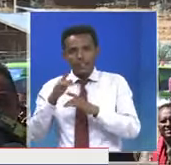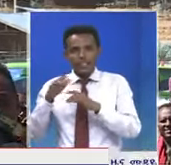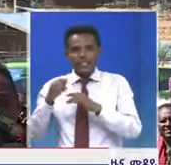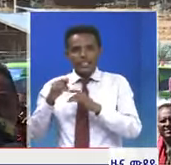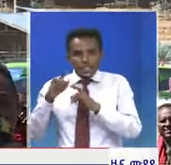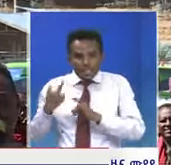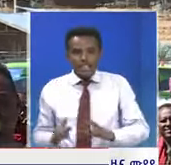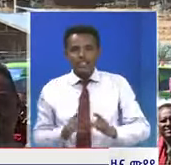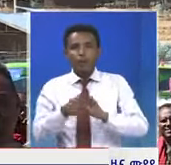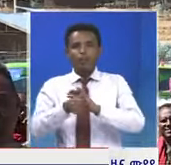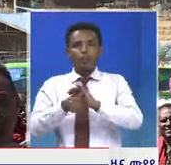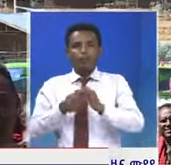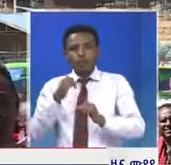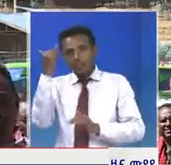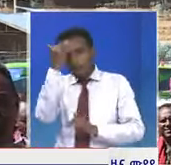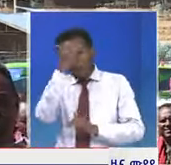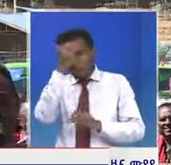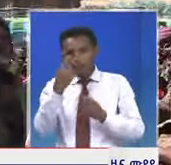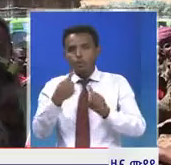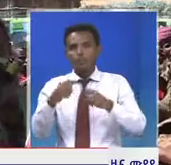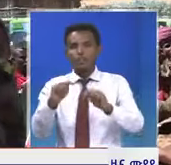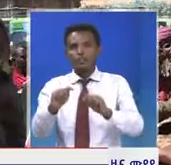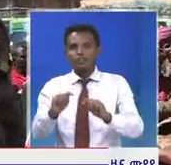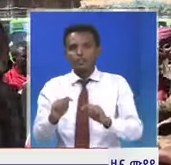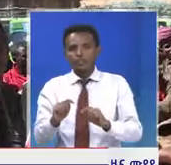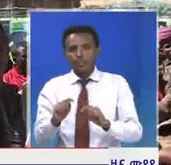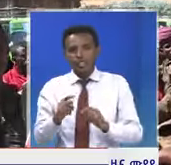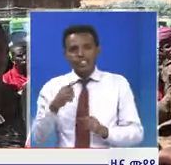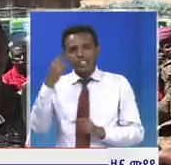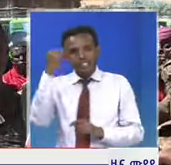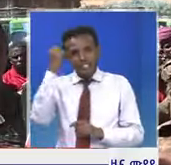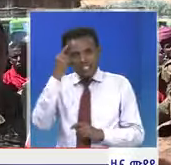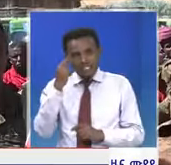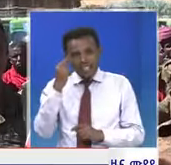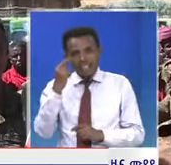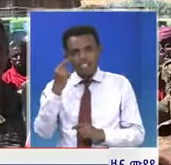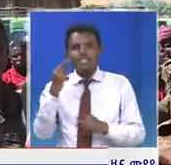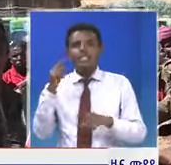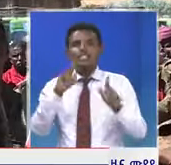ማፈግፈግ ብሎ ሊያሞኘን ይሞክራል። የትግራይን ህዝብ እያታለለ ነው።